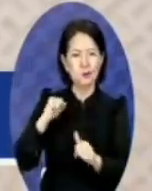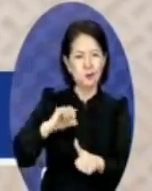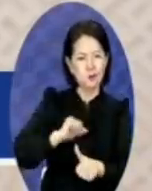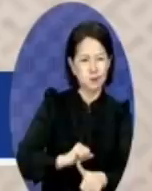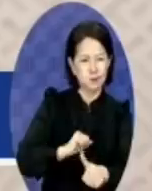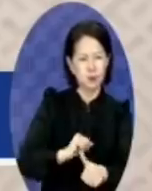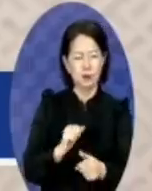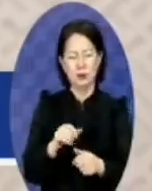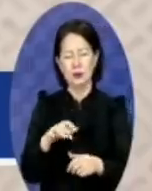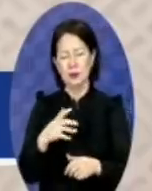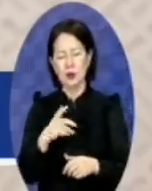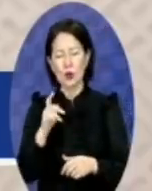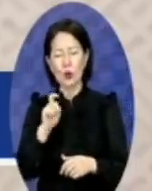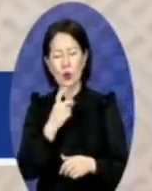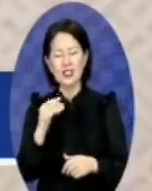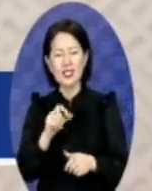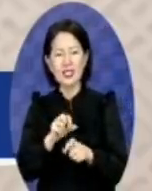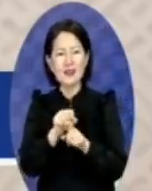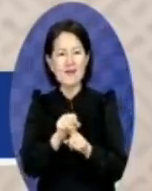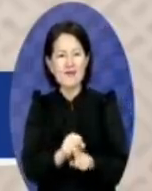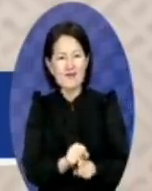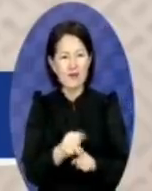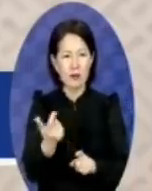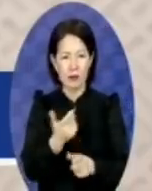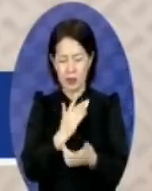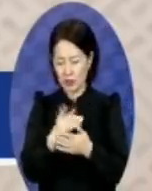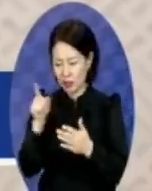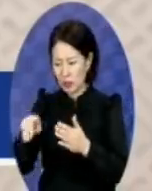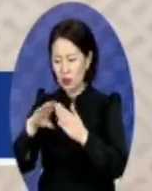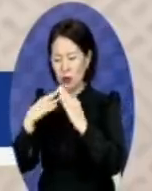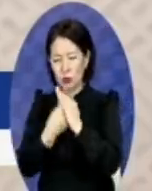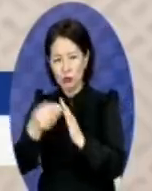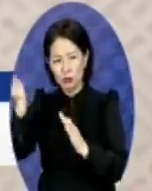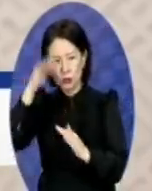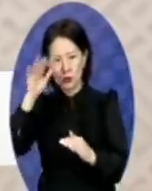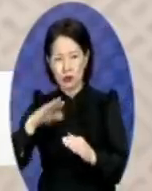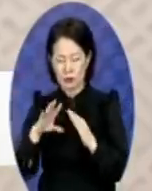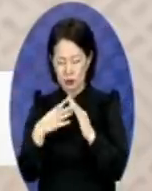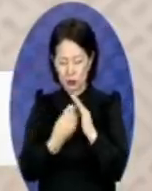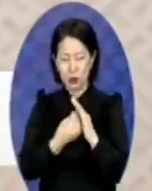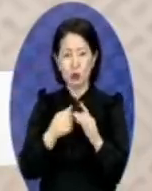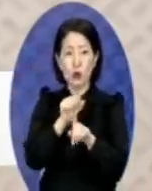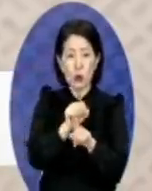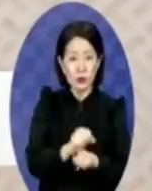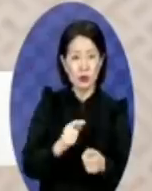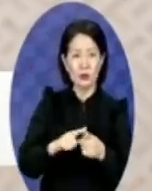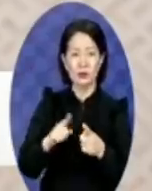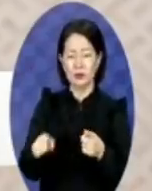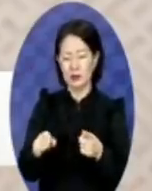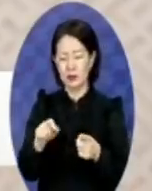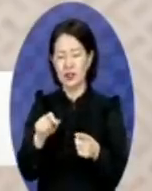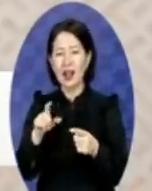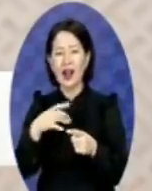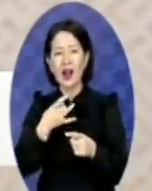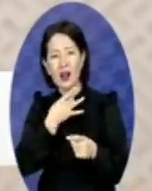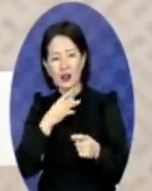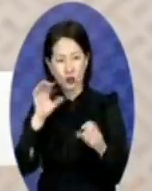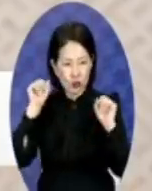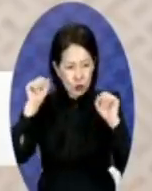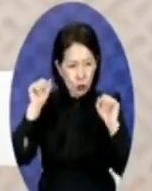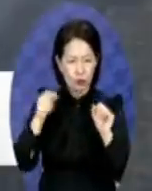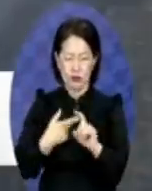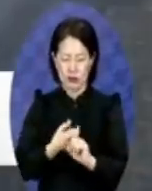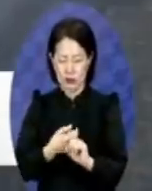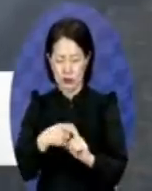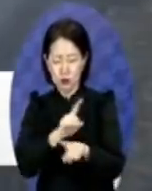байна. Ингэснээр цагдаа моглох дуудлага нь очиод гэр бүлийн хүчрхийлэл ч юм уу эсвэл ахын өрөөнд архтан согтурсан гэдэг үндслээр бас зөрчлийн тухайлаар шалгахдах юм